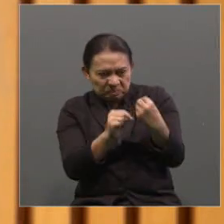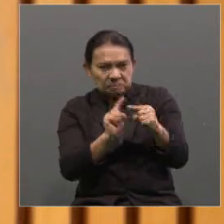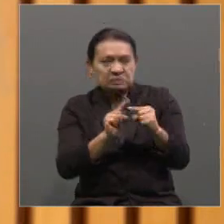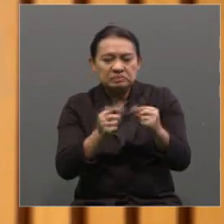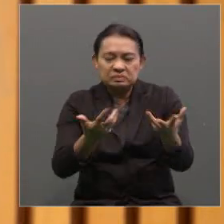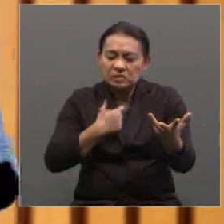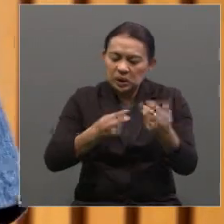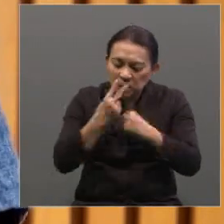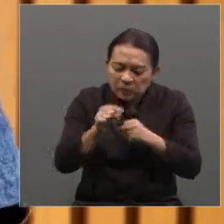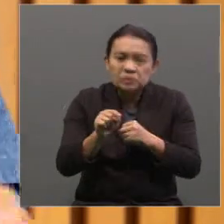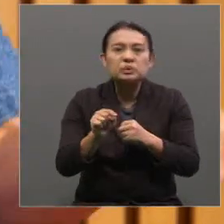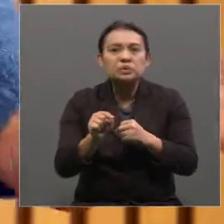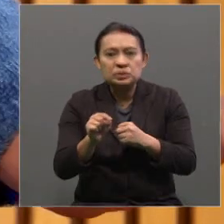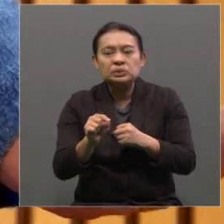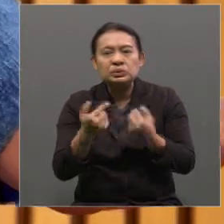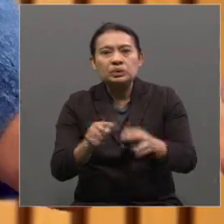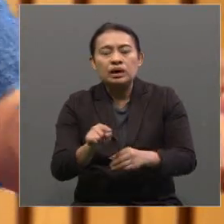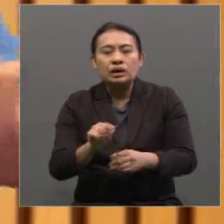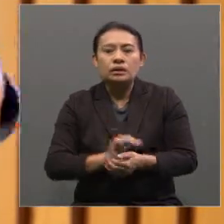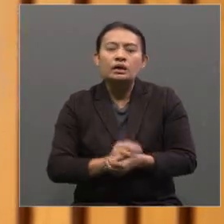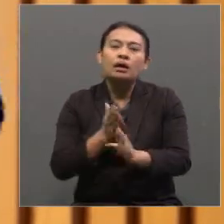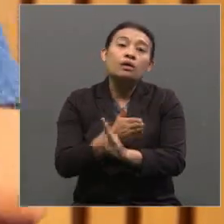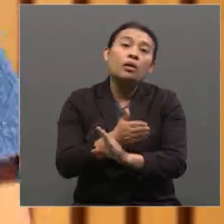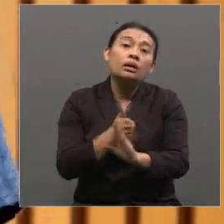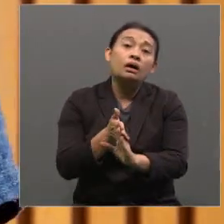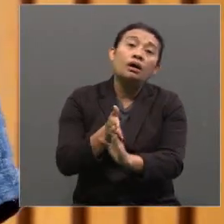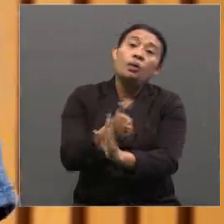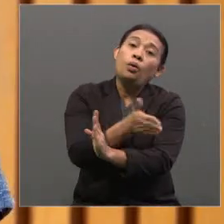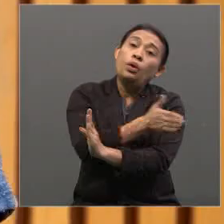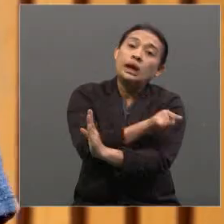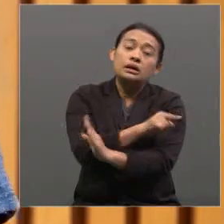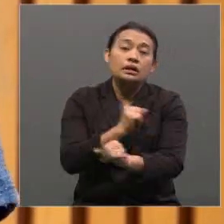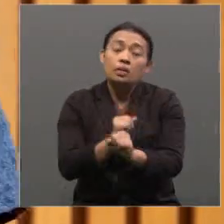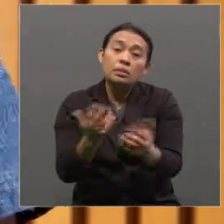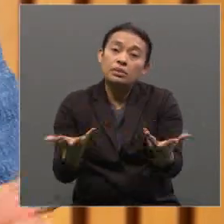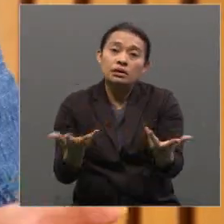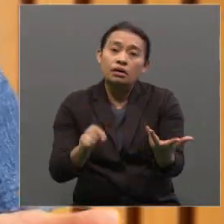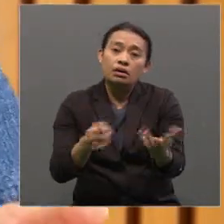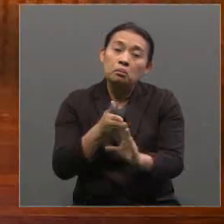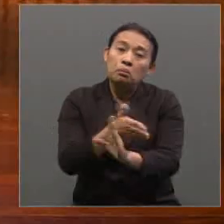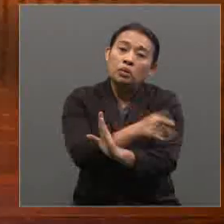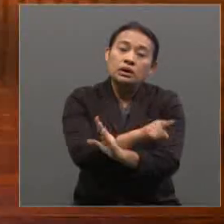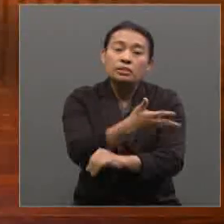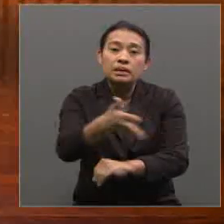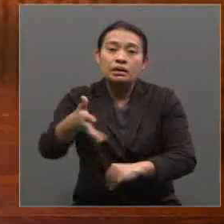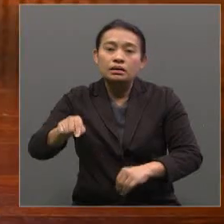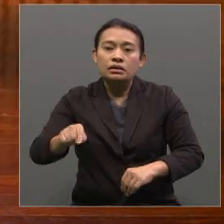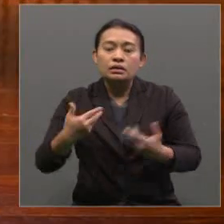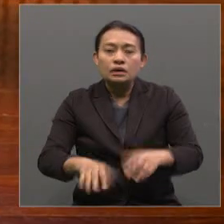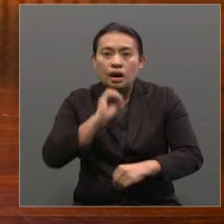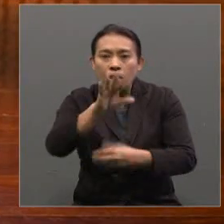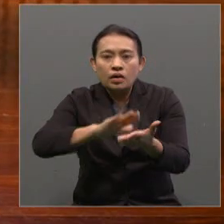ให้แต่เราดูเอาแล้วเมื่อก่อนยุคกรัมชี่ยุคก่อนหน้านี้เขาไม่ทำกันเหร อ ผมถามว่าการขอโทษน